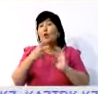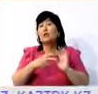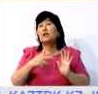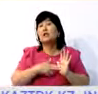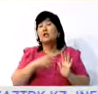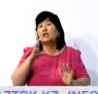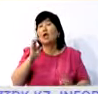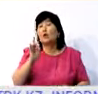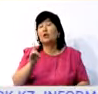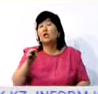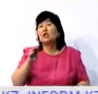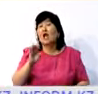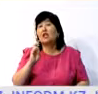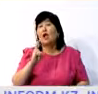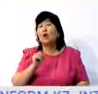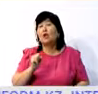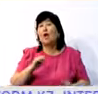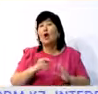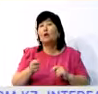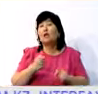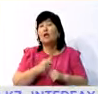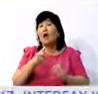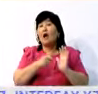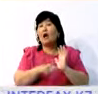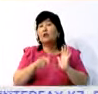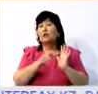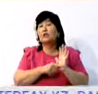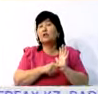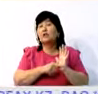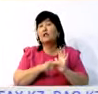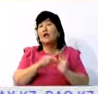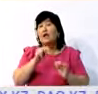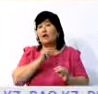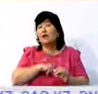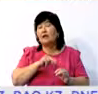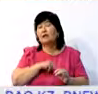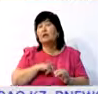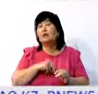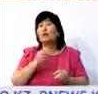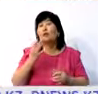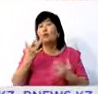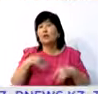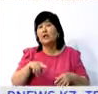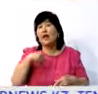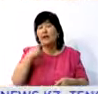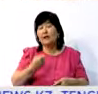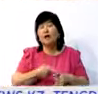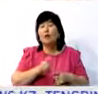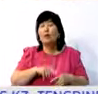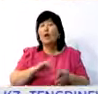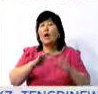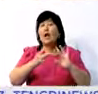сәуірдегі Жаңақорған аудан әкімінің нөмірі 670 өкімімен қызметінен босатылғандығы анықталды. Электронды конкурс